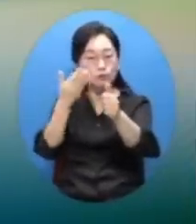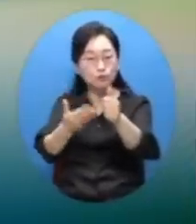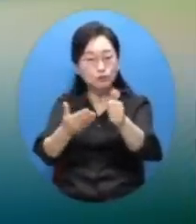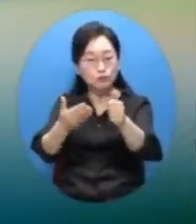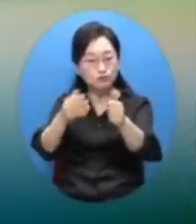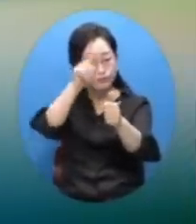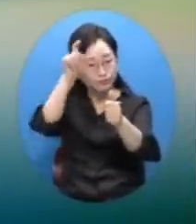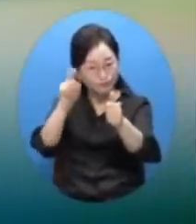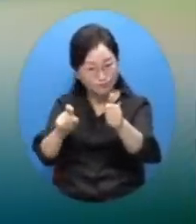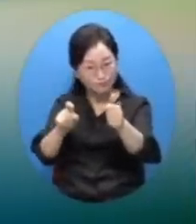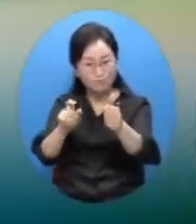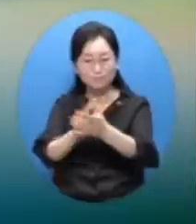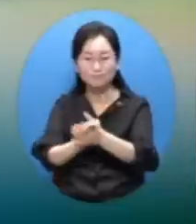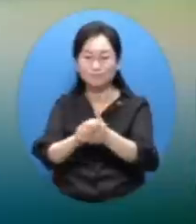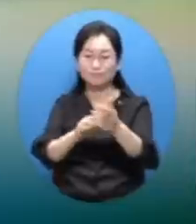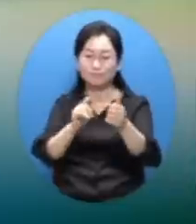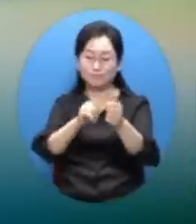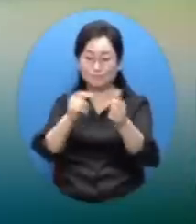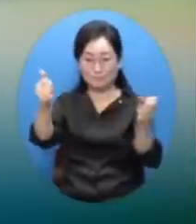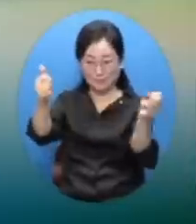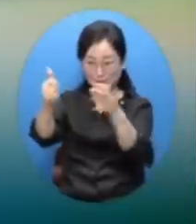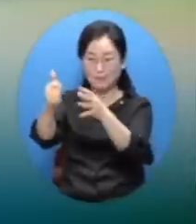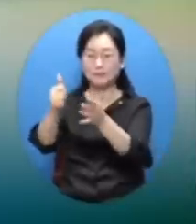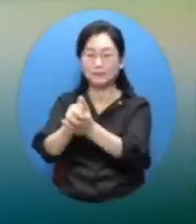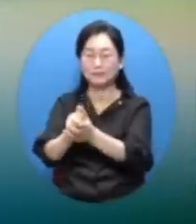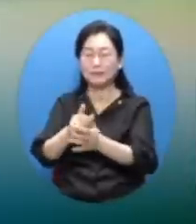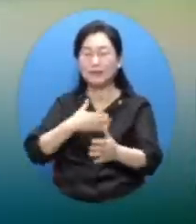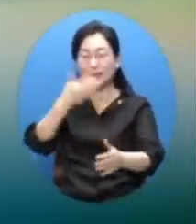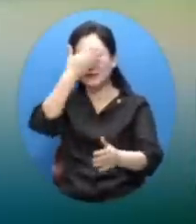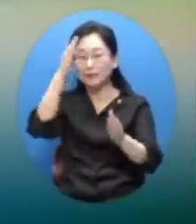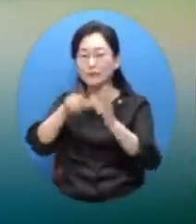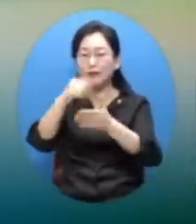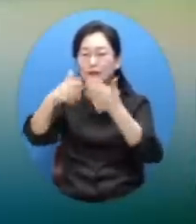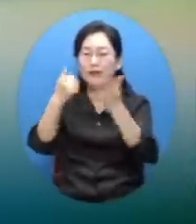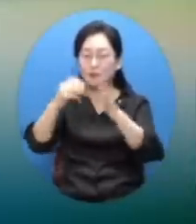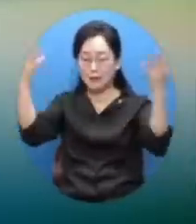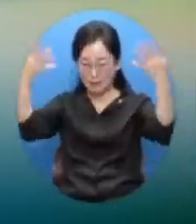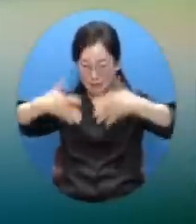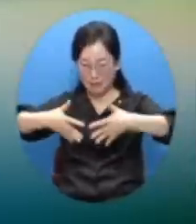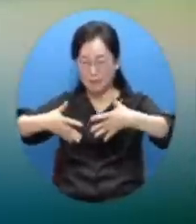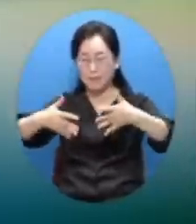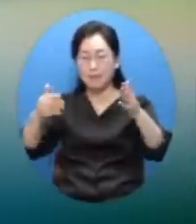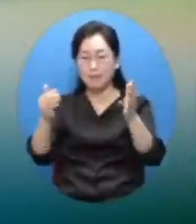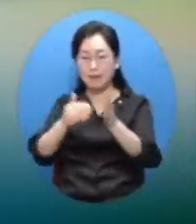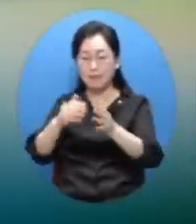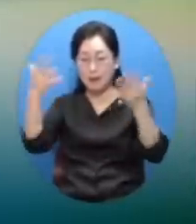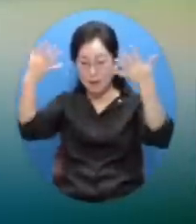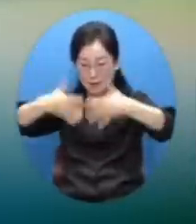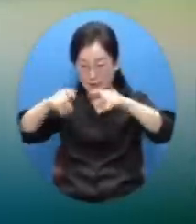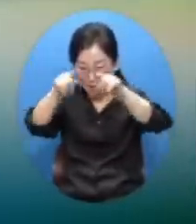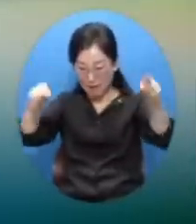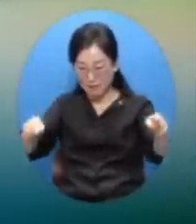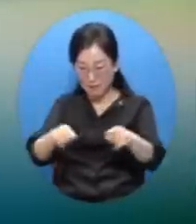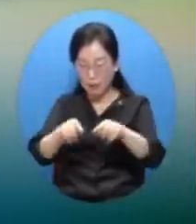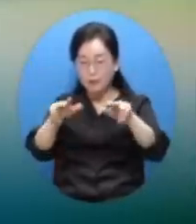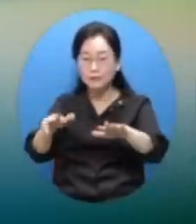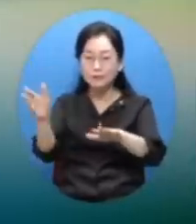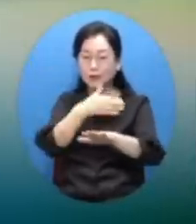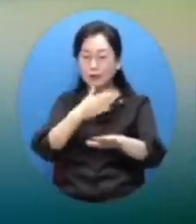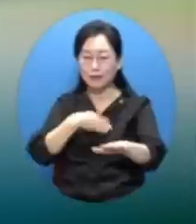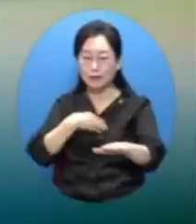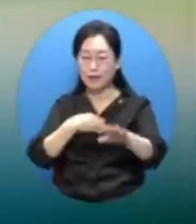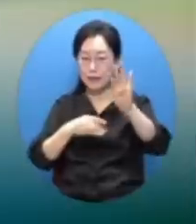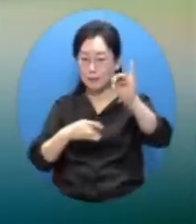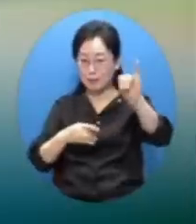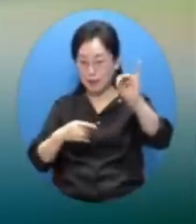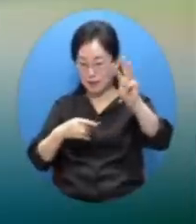걸까요? 빌 브라이트 박사가 대답했습니다. 젊었을 때 나는 하나님과 계약을 했습니다. 나는 계약서에 오늘부터 나는 나 빌